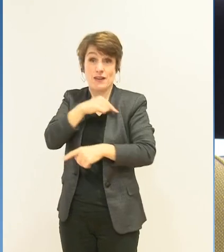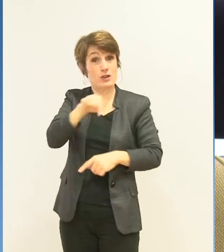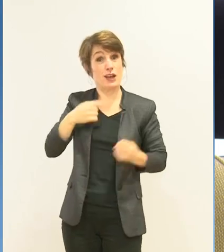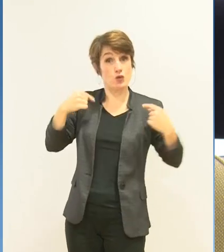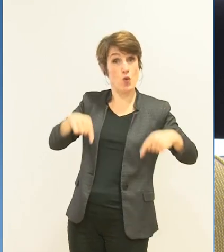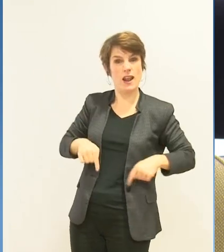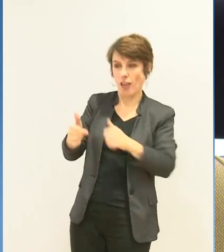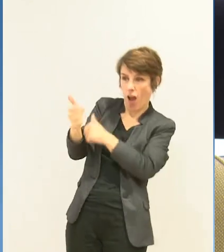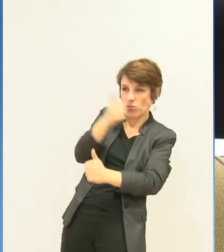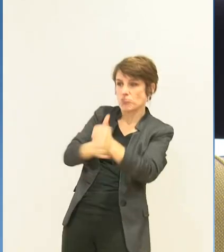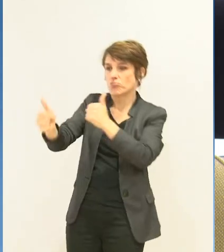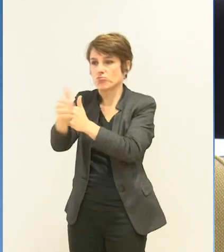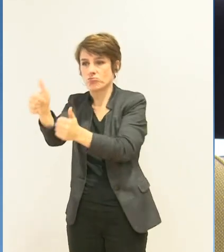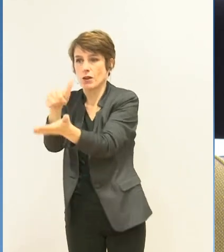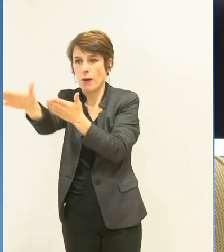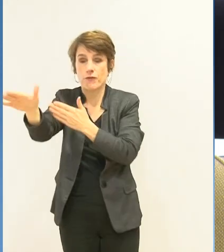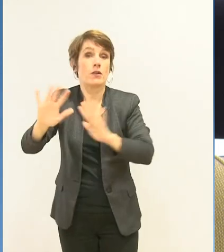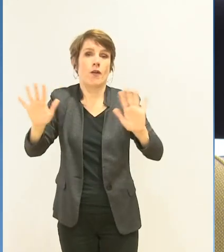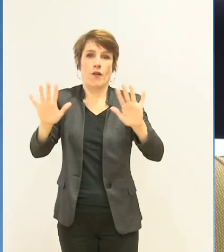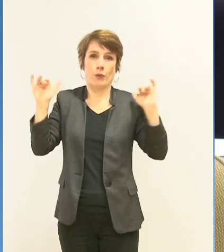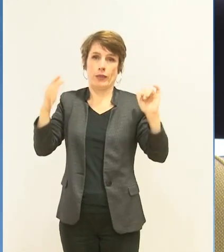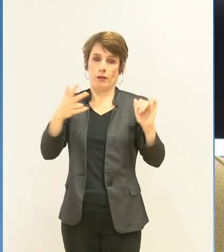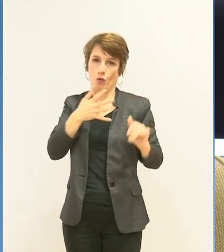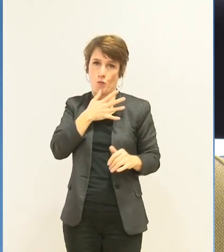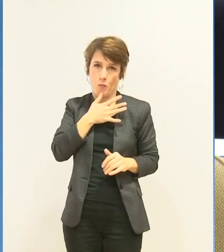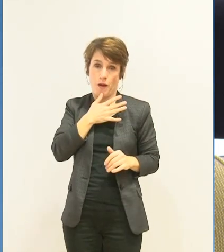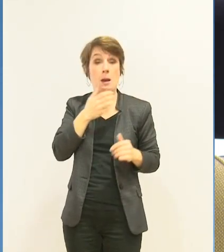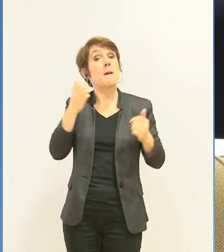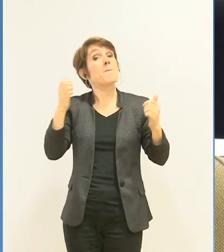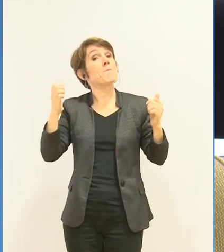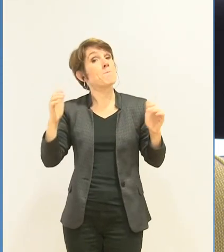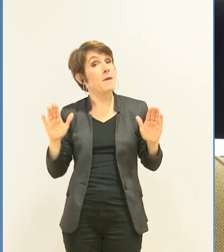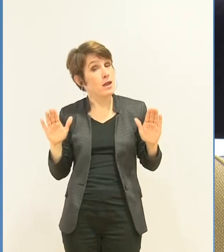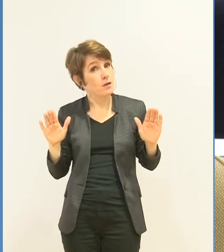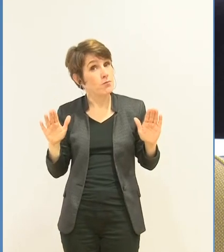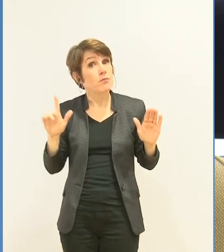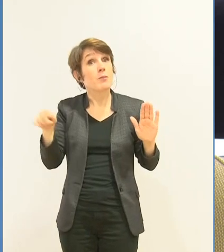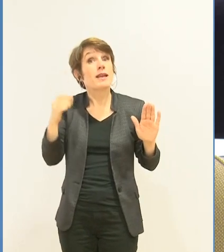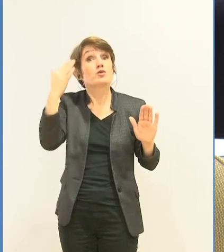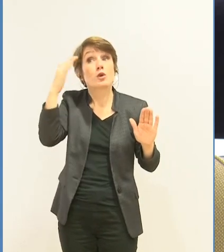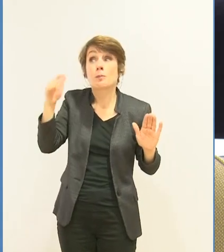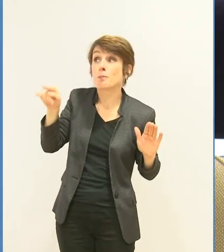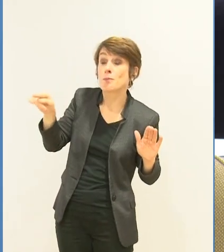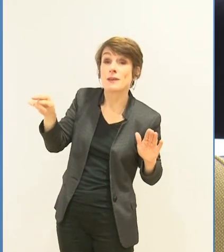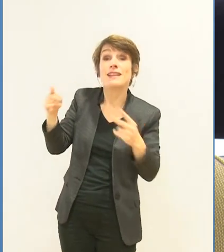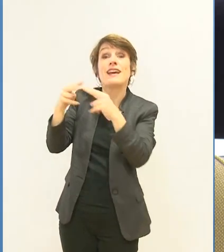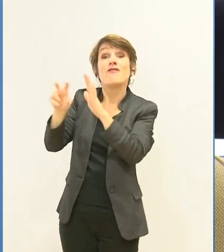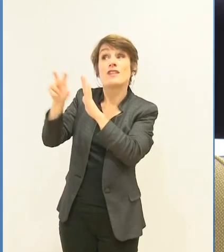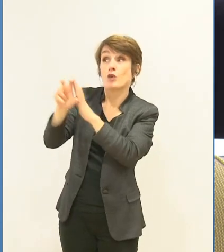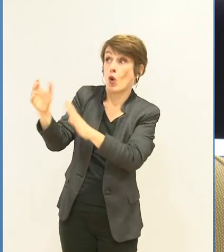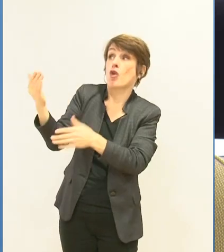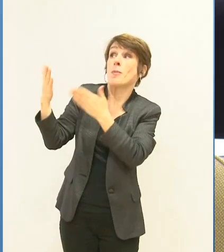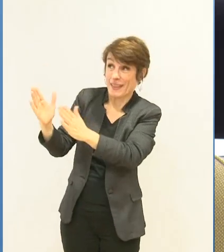substituer pour demander l'évacuation toutefois l'état ne manquera pas d'octroyer le concours de la force publique en cas de